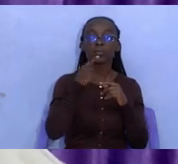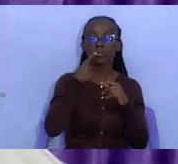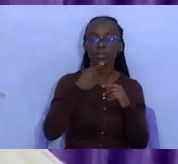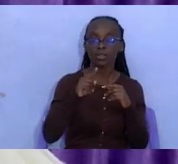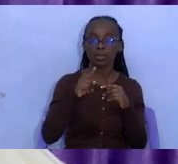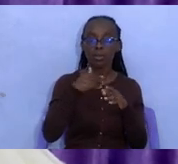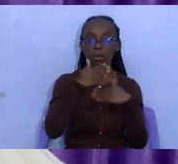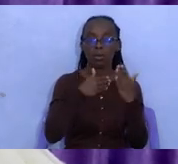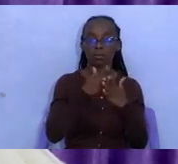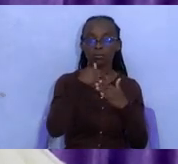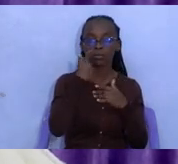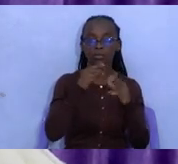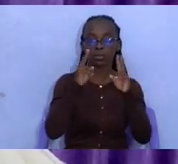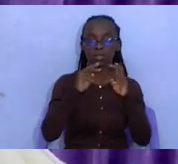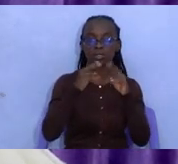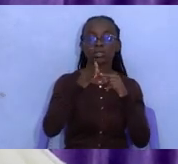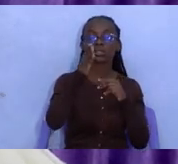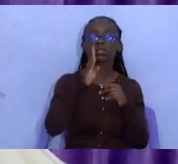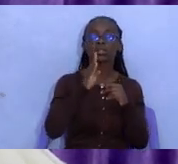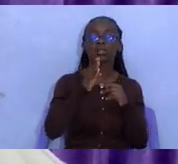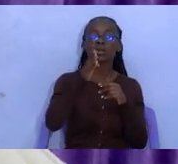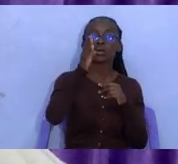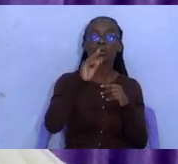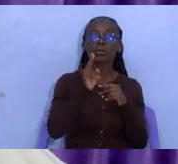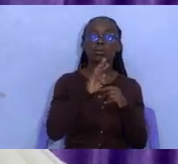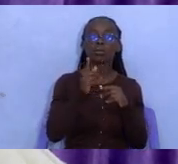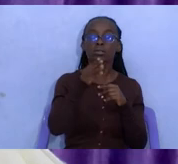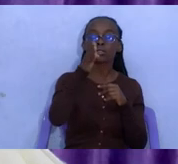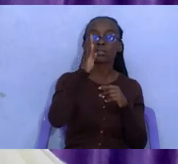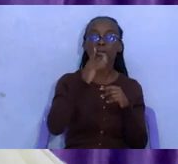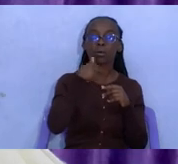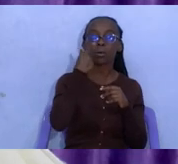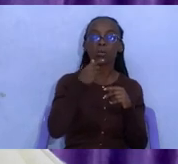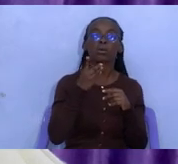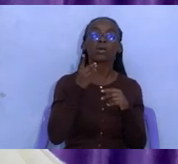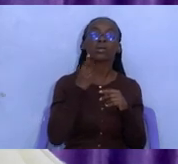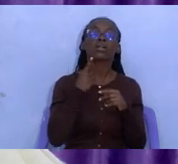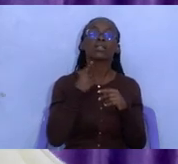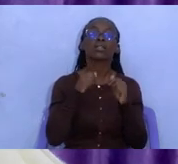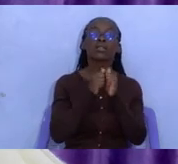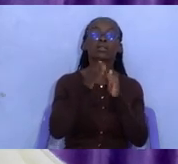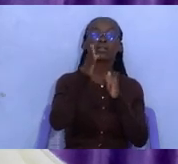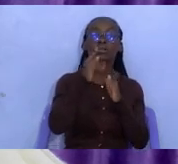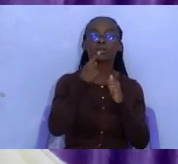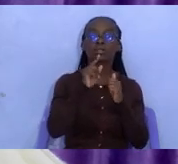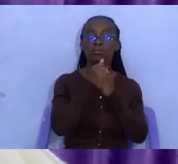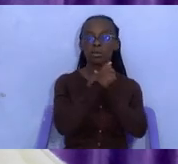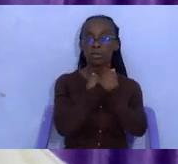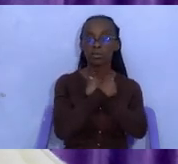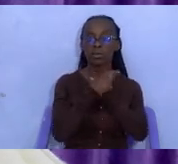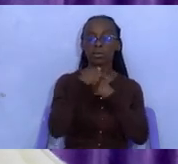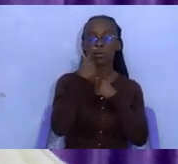wale wanaokutafuta wewe Mungu watakuona, wale wanakiu na wewe. Wewe umesema unawapenda wakupendao, na